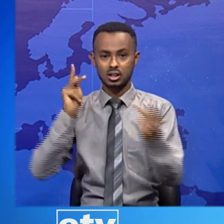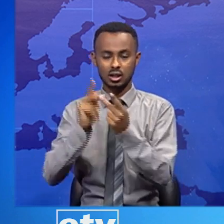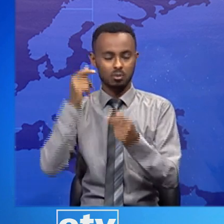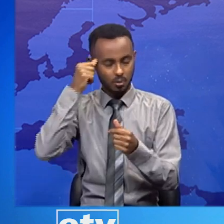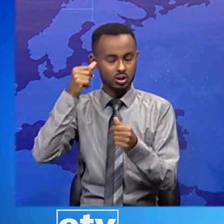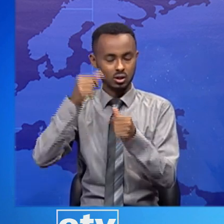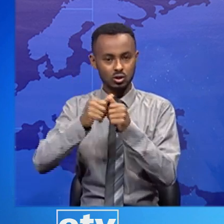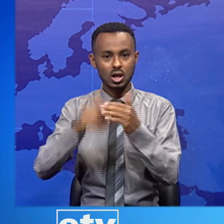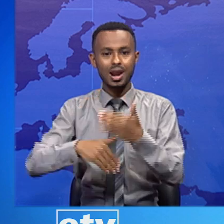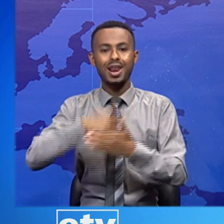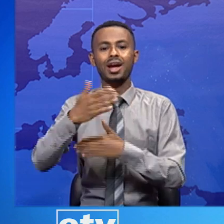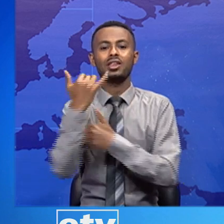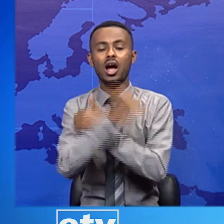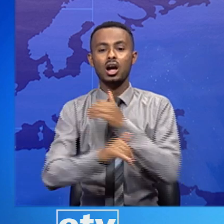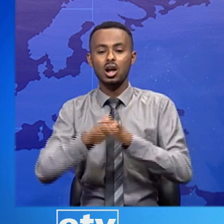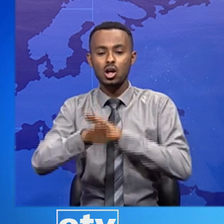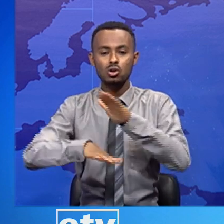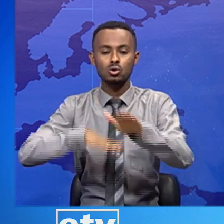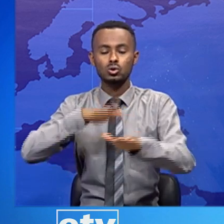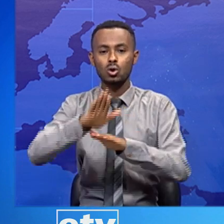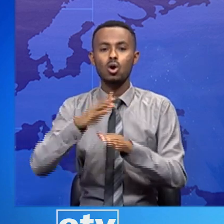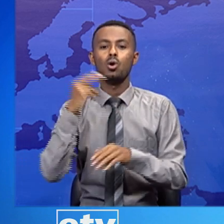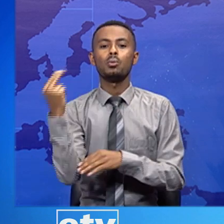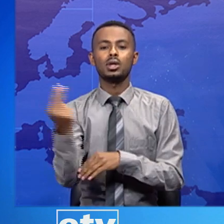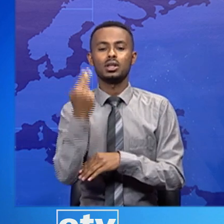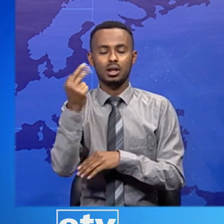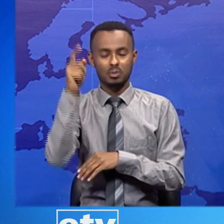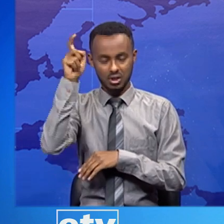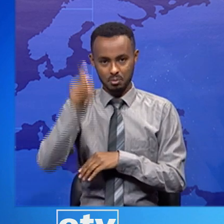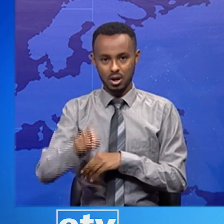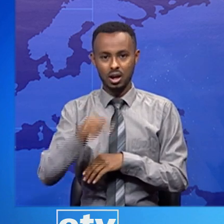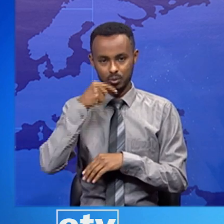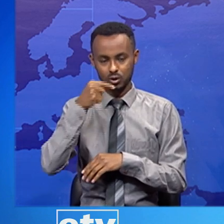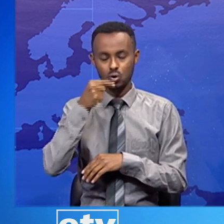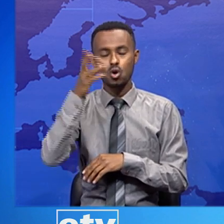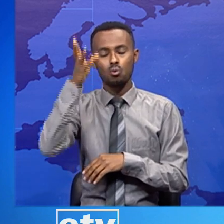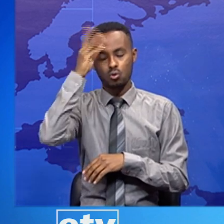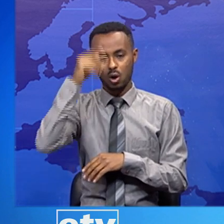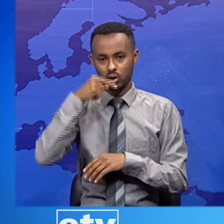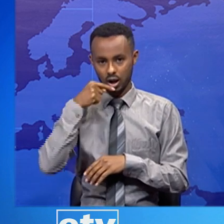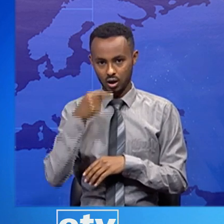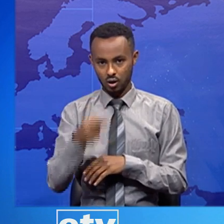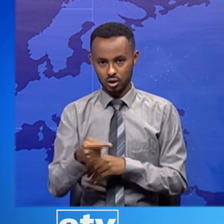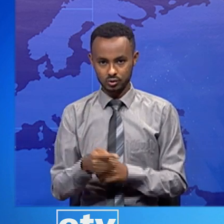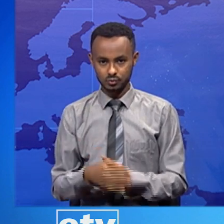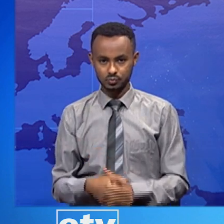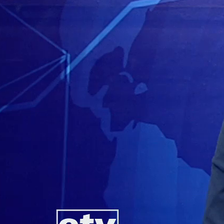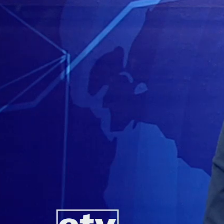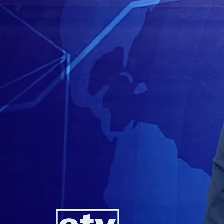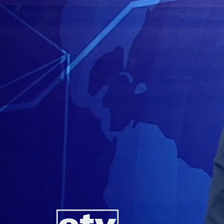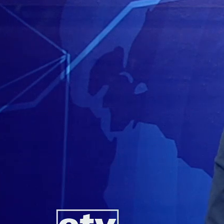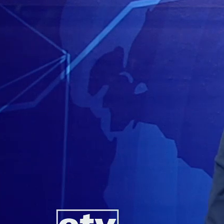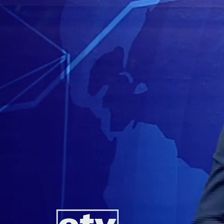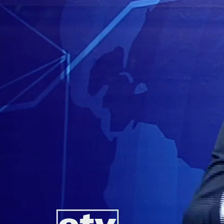ማስተዋወቅ ስኪ ለቀጣይ ሀገር ለቀጣይ ሀገር መጠቀም ህግን በተቀበሉ ህግን ራንገጽዋል ራንገጽዋል